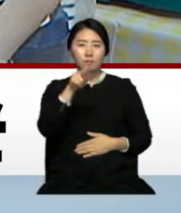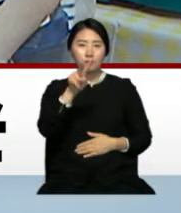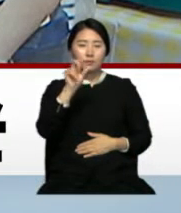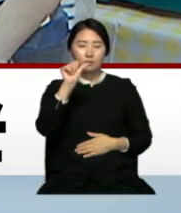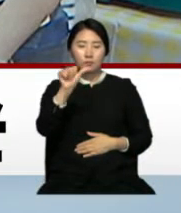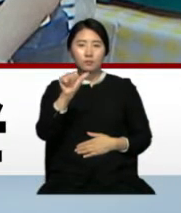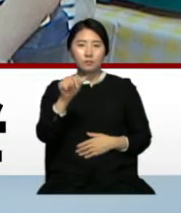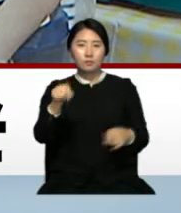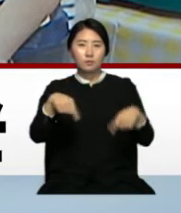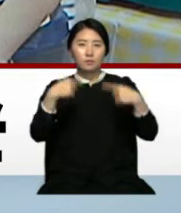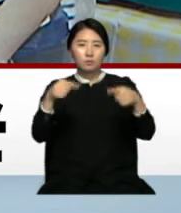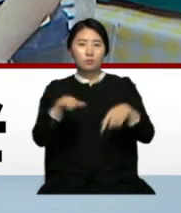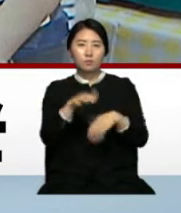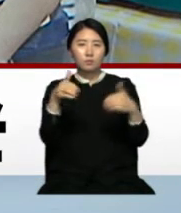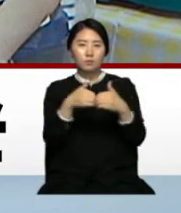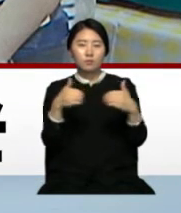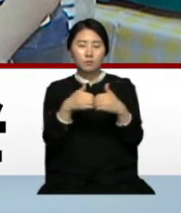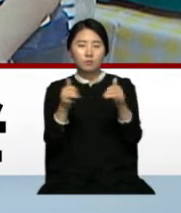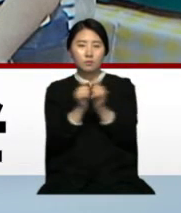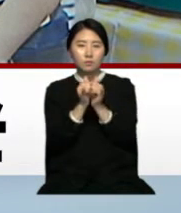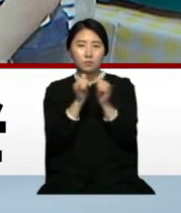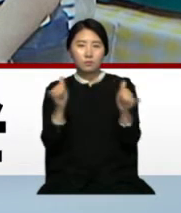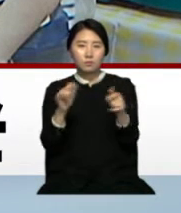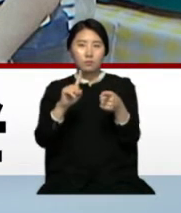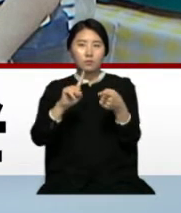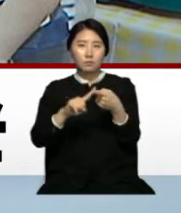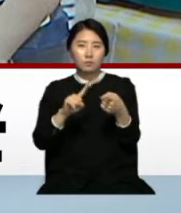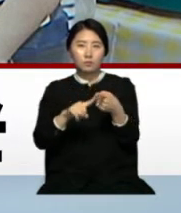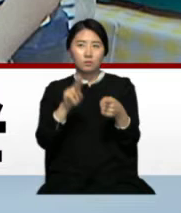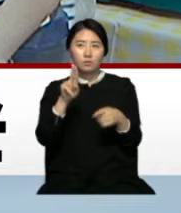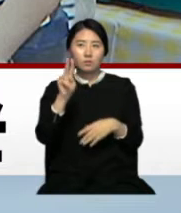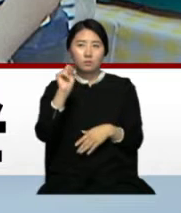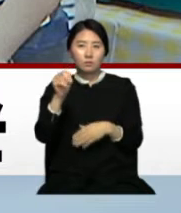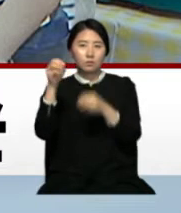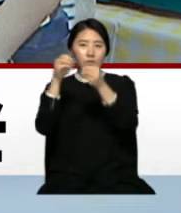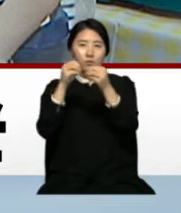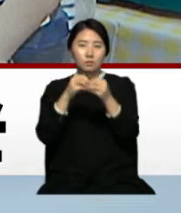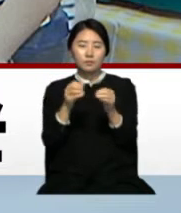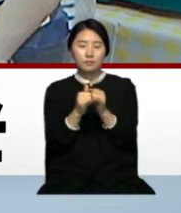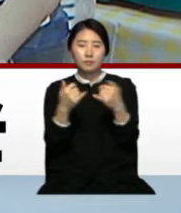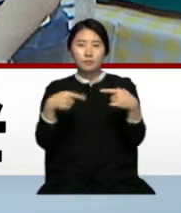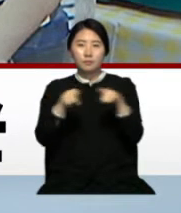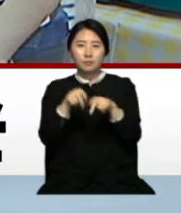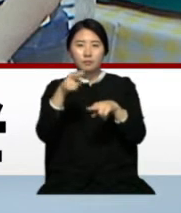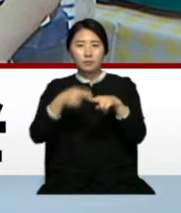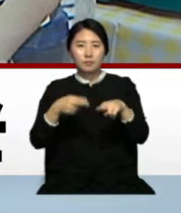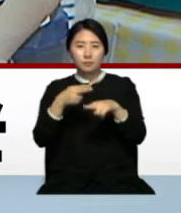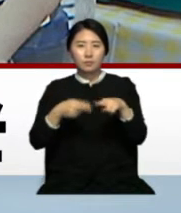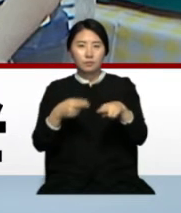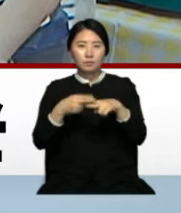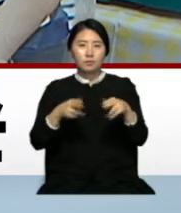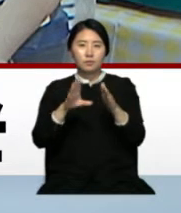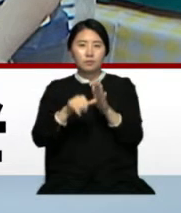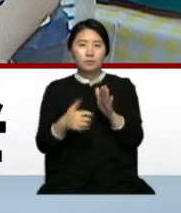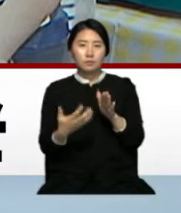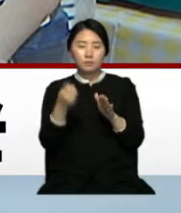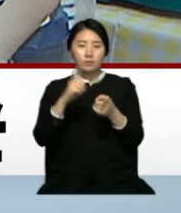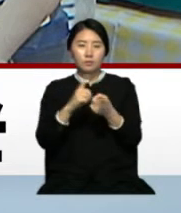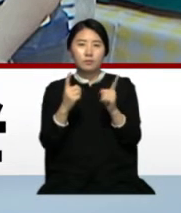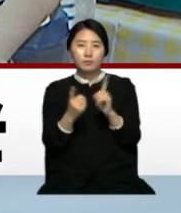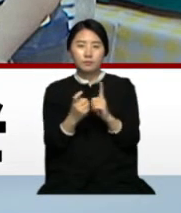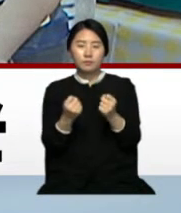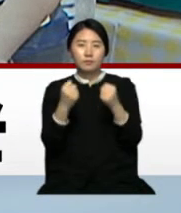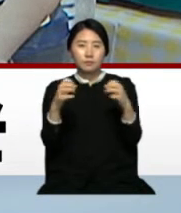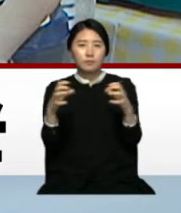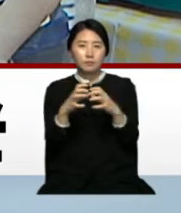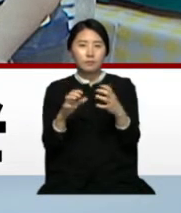6.25전쟁에 나섰던 우리나라 참전 유공자와 당시 유엔 참전국의 후손들이 함께 요리하는 시간을 가졌습니다. 서로 우호